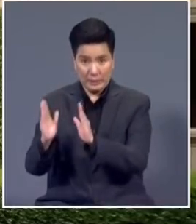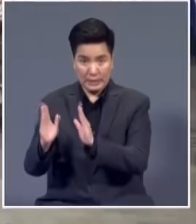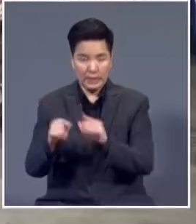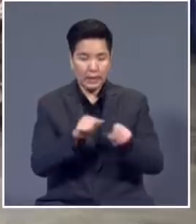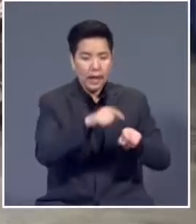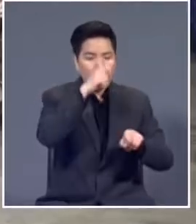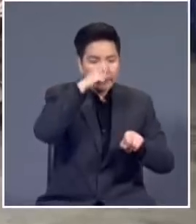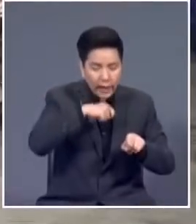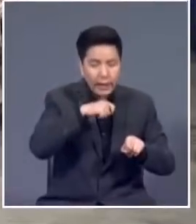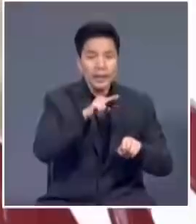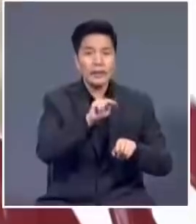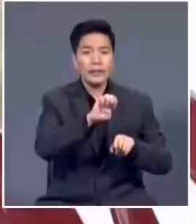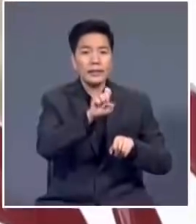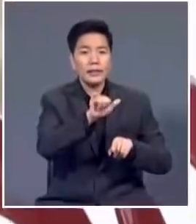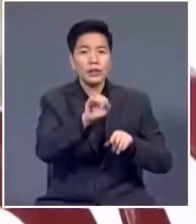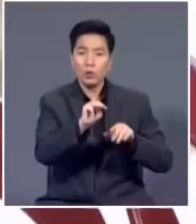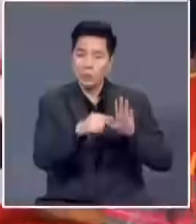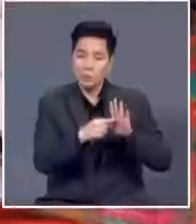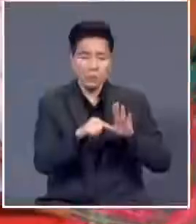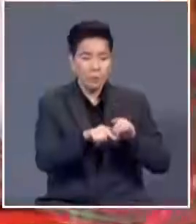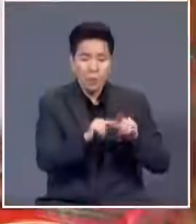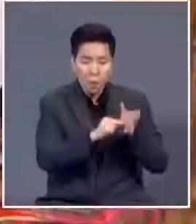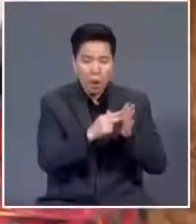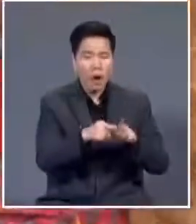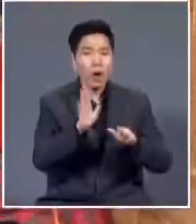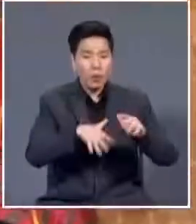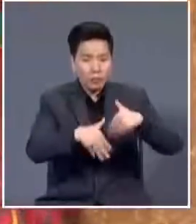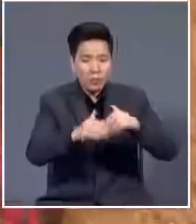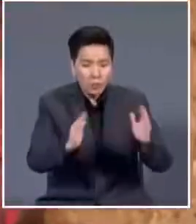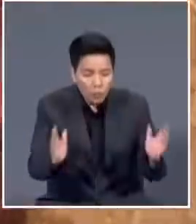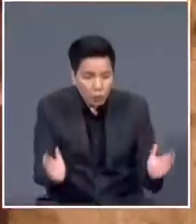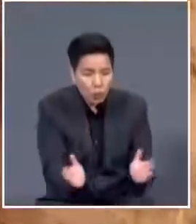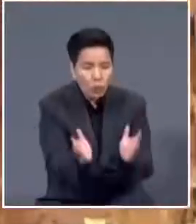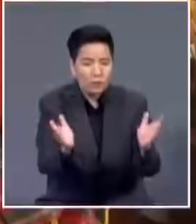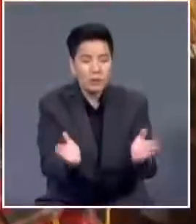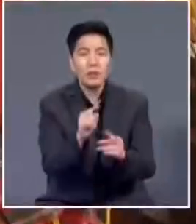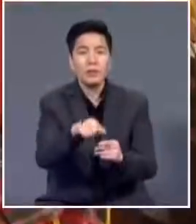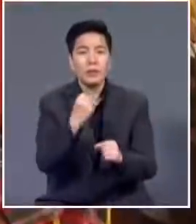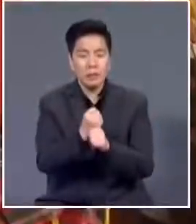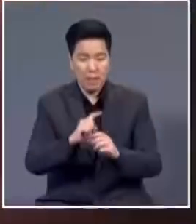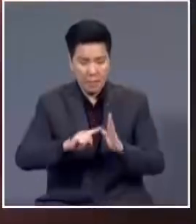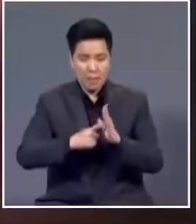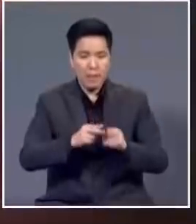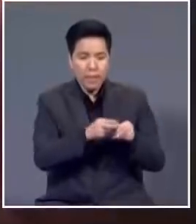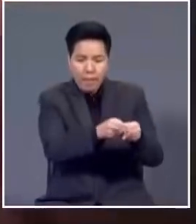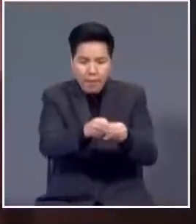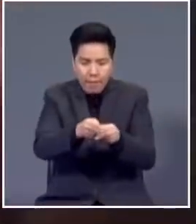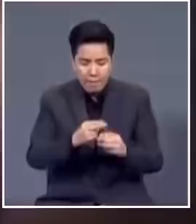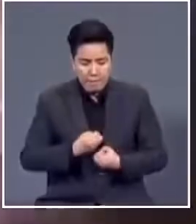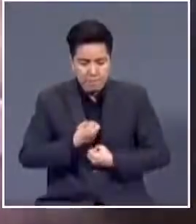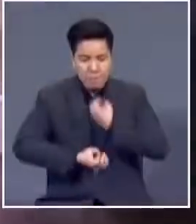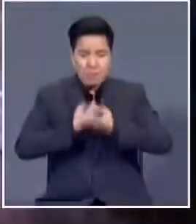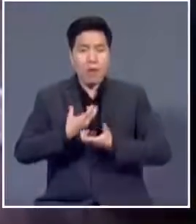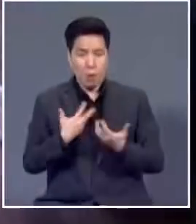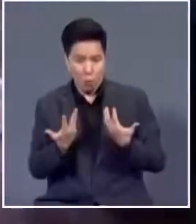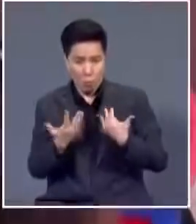เพราะว่าไทยนิยมนั้นเป็นการต่อยอดขยายผลจากประชารัฐซึ่งจะเป็นการส่งเสริมให้เกิดการระเบิดจากข้างในการมีส่วนร่วมการ